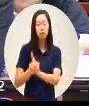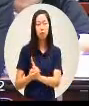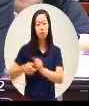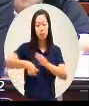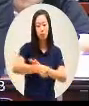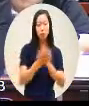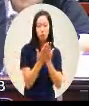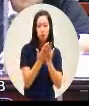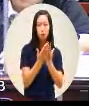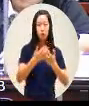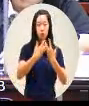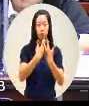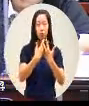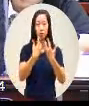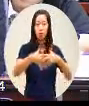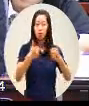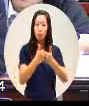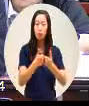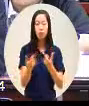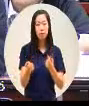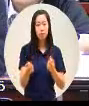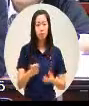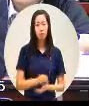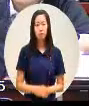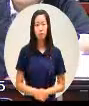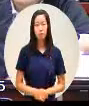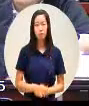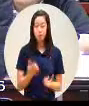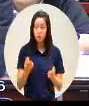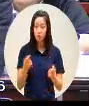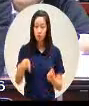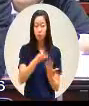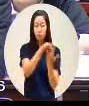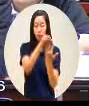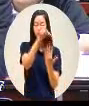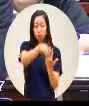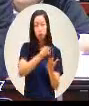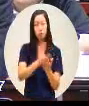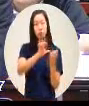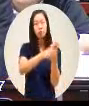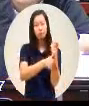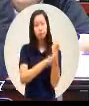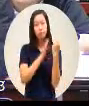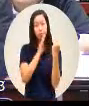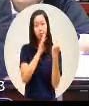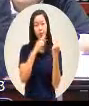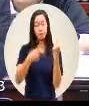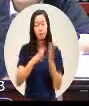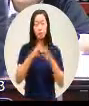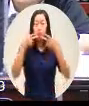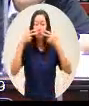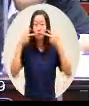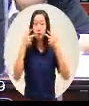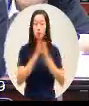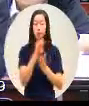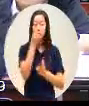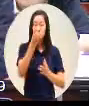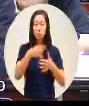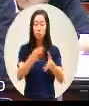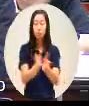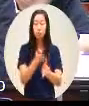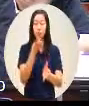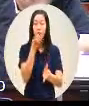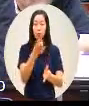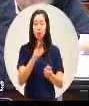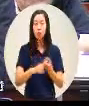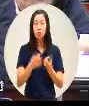的一个机会。所以我是觉得这个部分呢我们采用这种方式。那至于原住民族语言这个部分的高雄市，其实上我